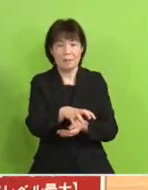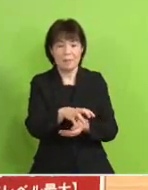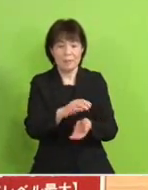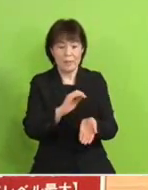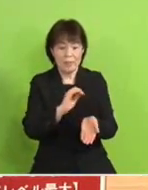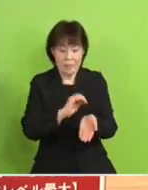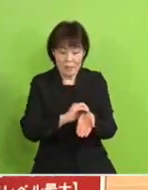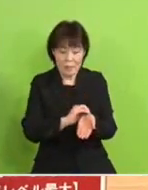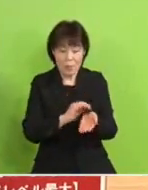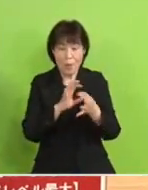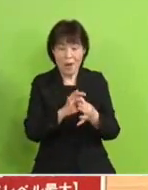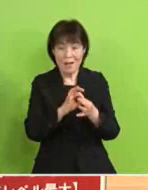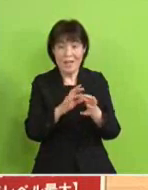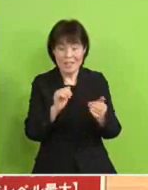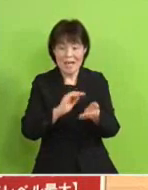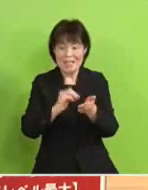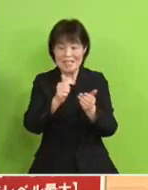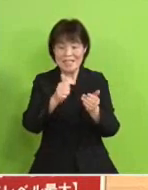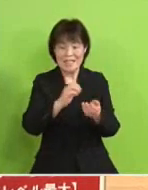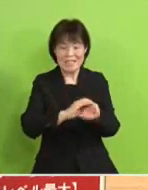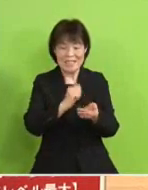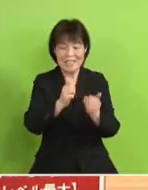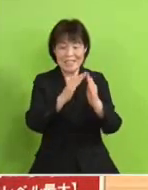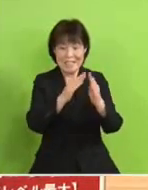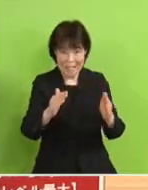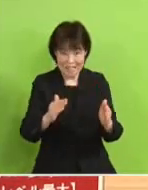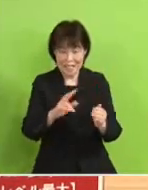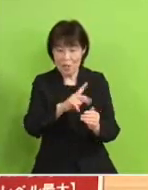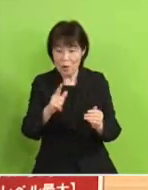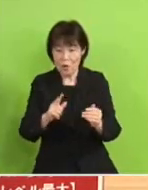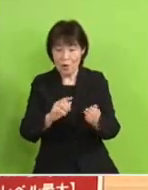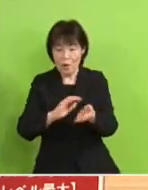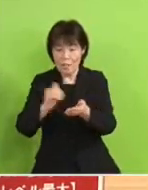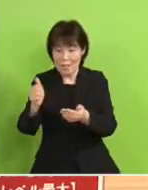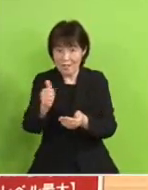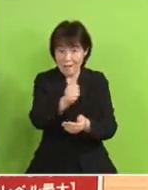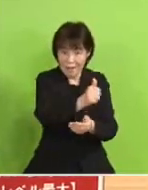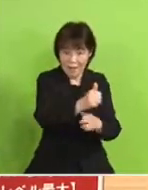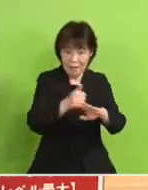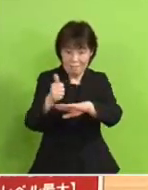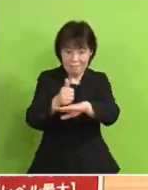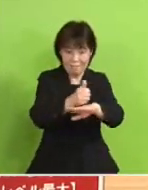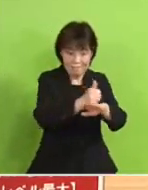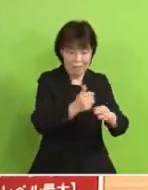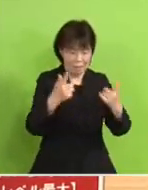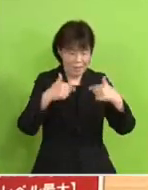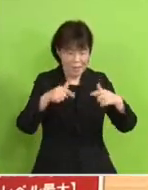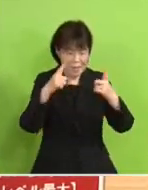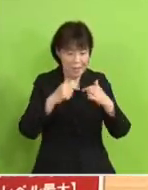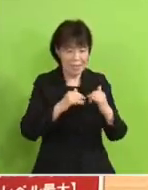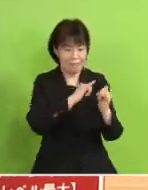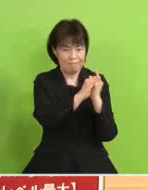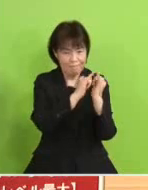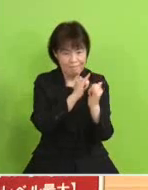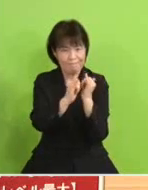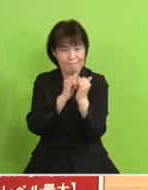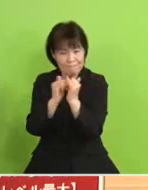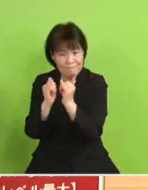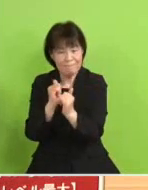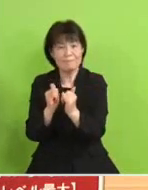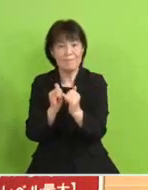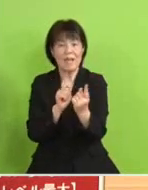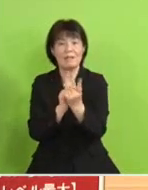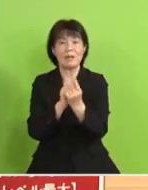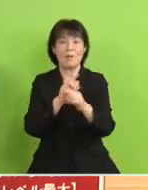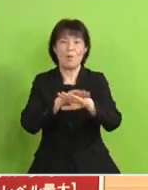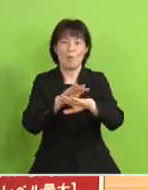医療従事関係者、医師会会長さん、拠点病院の先生方、私も毎日連絡を取りながら対